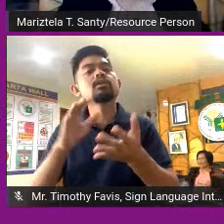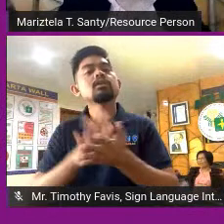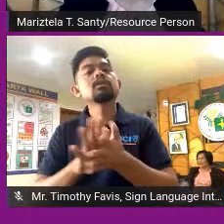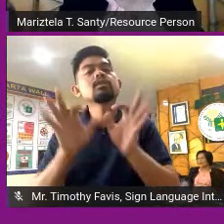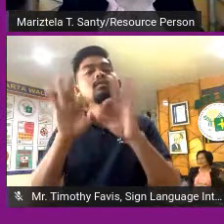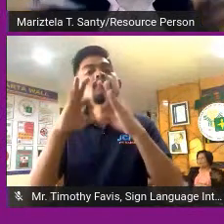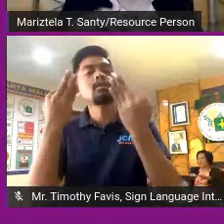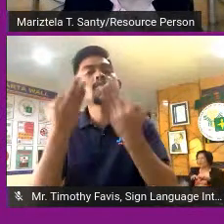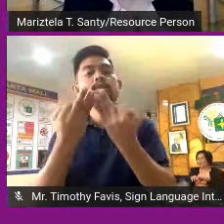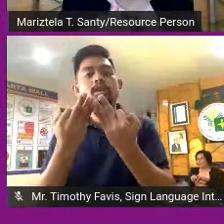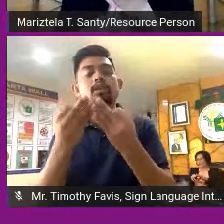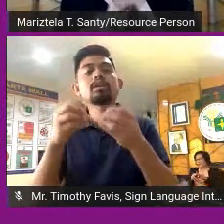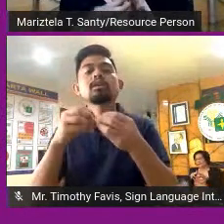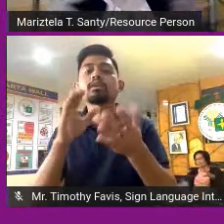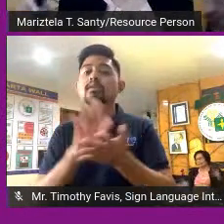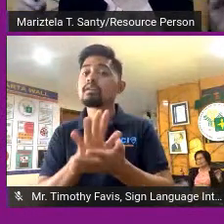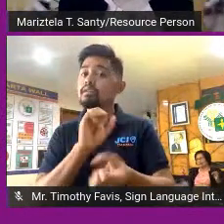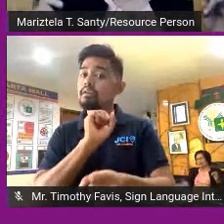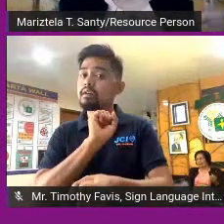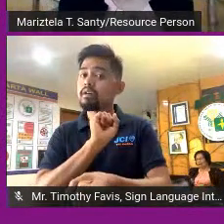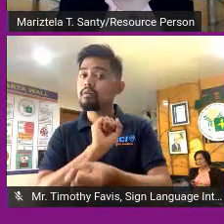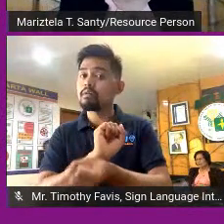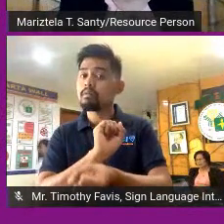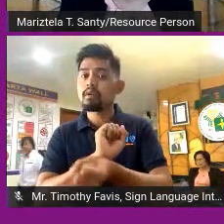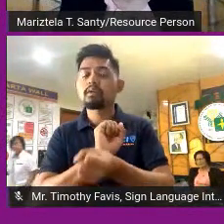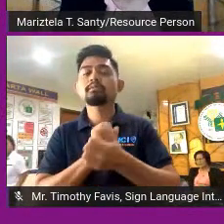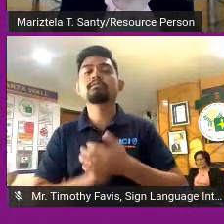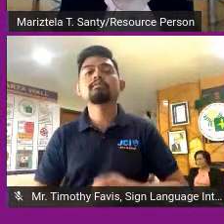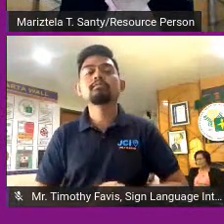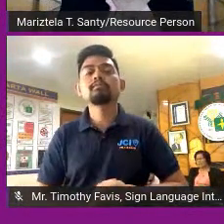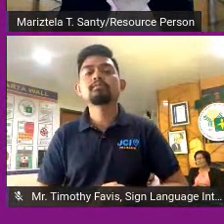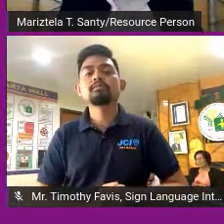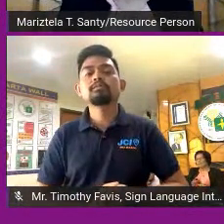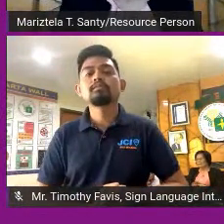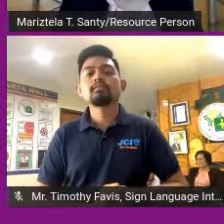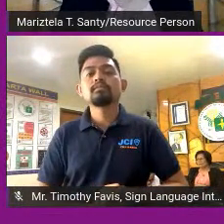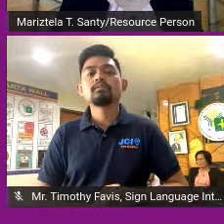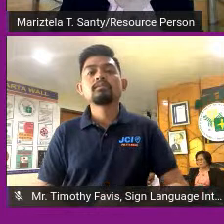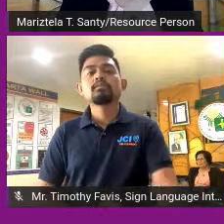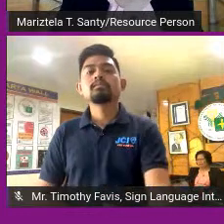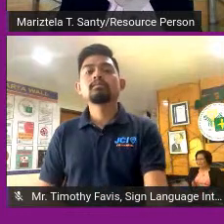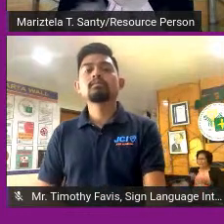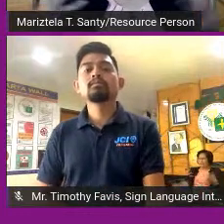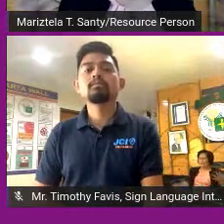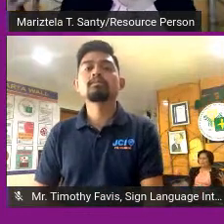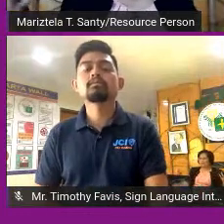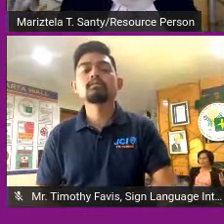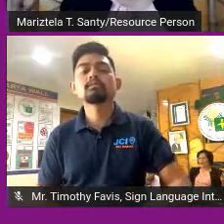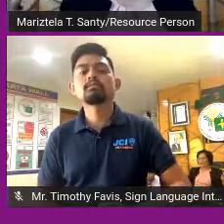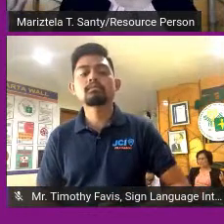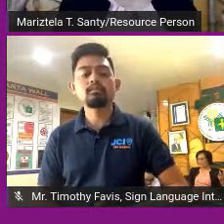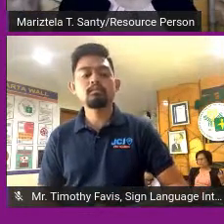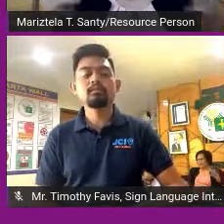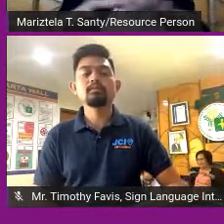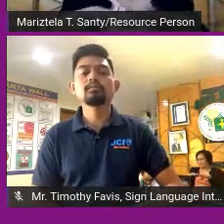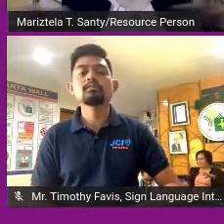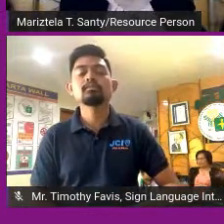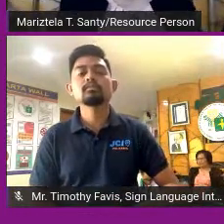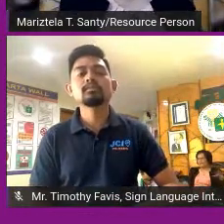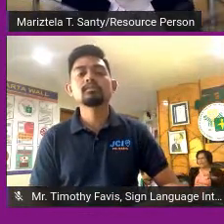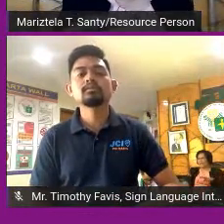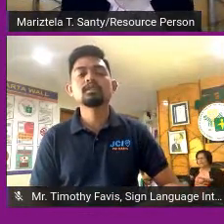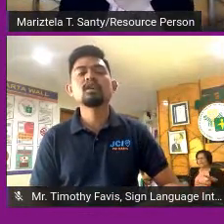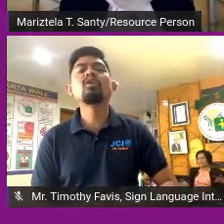itong mga unequal treatment among men and women, wala na rin itong mga anong ito,